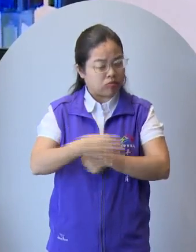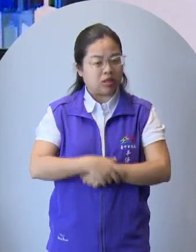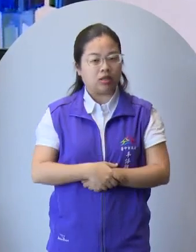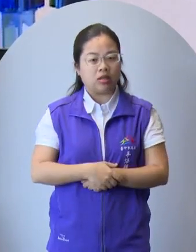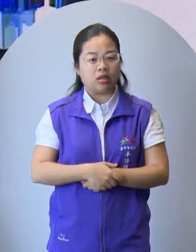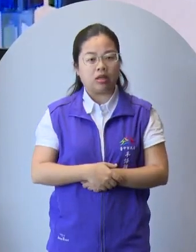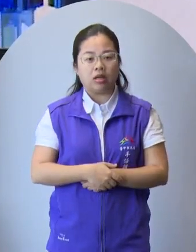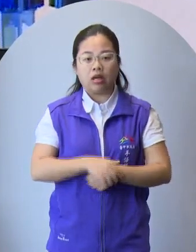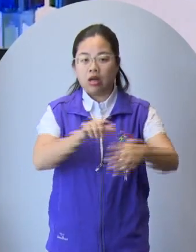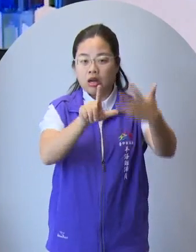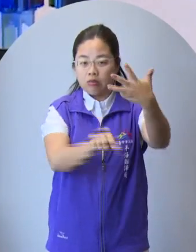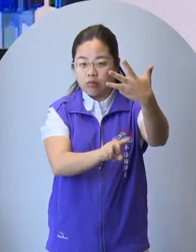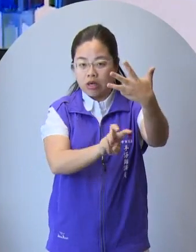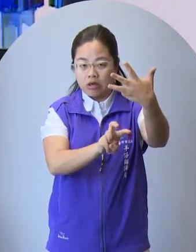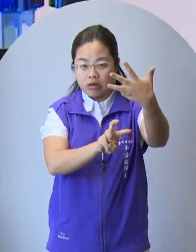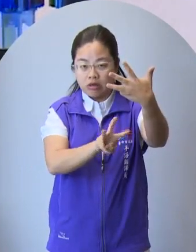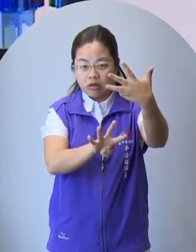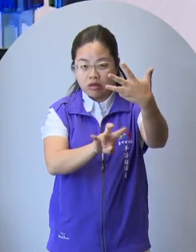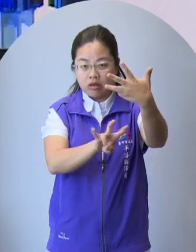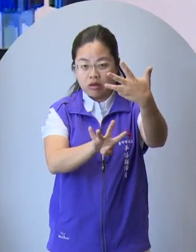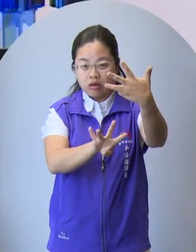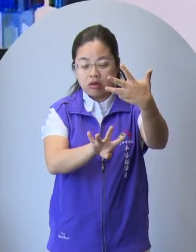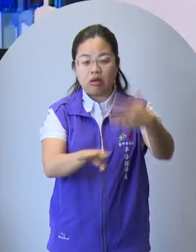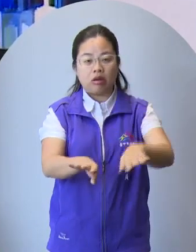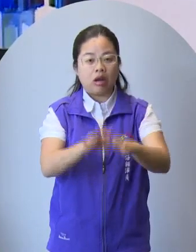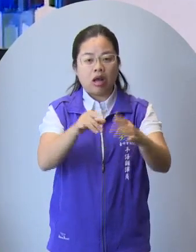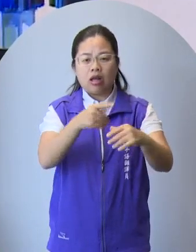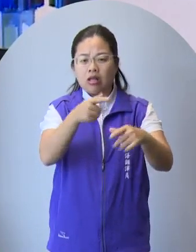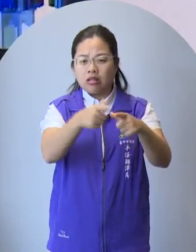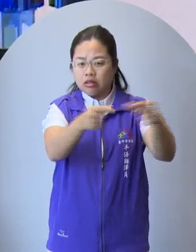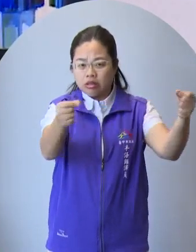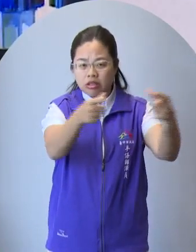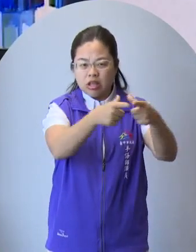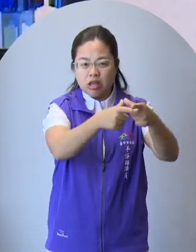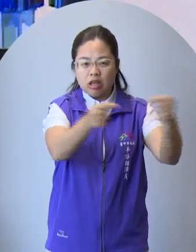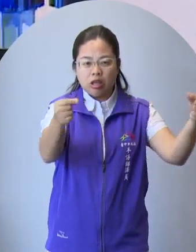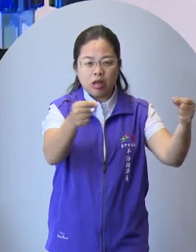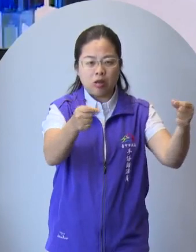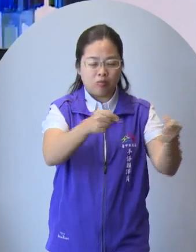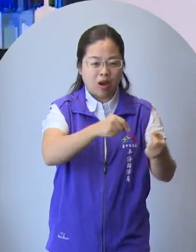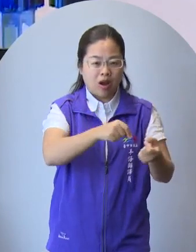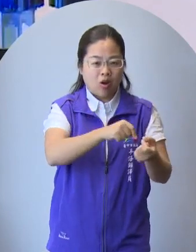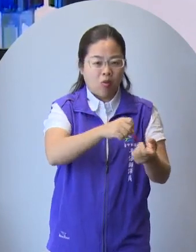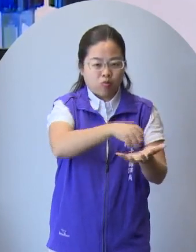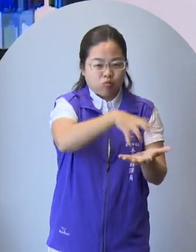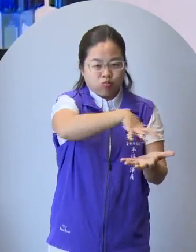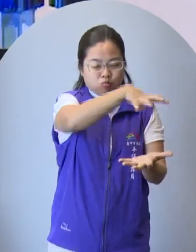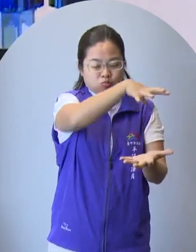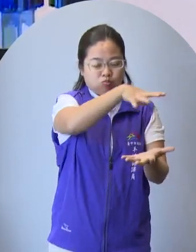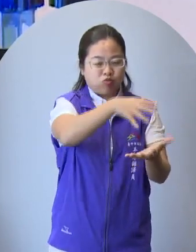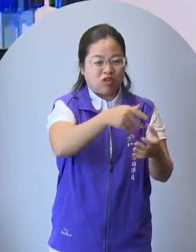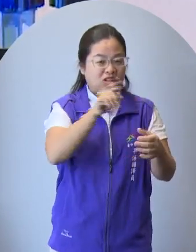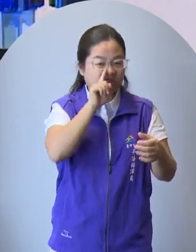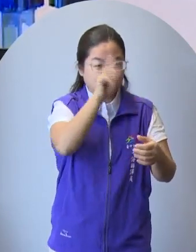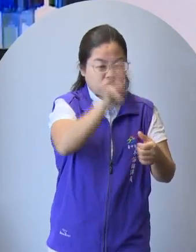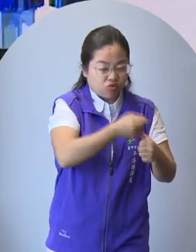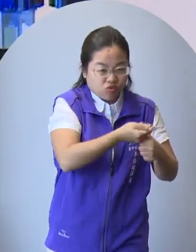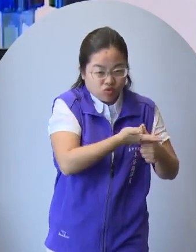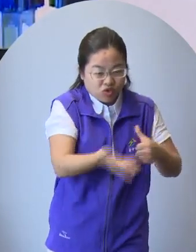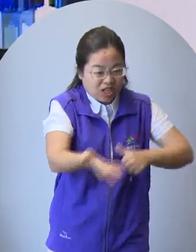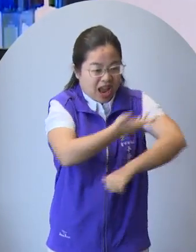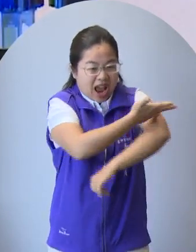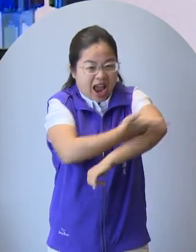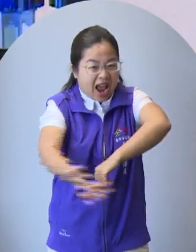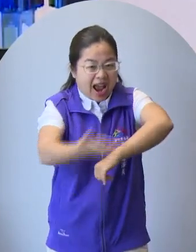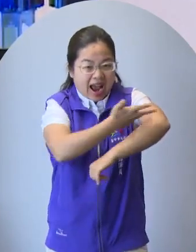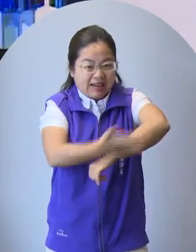于8月24号开始日本把核废水排入海洋表示非常的忧虑，